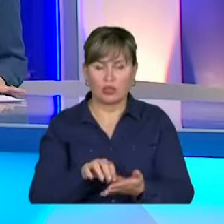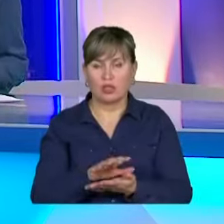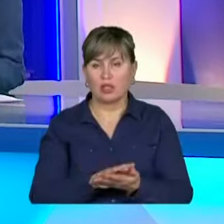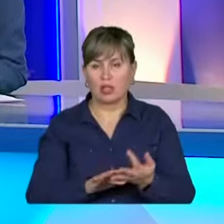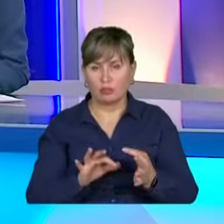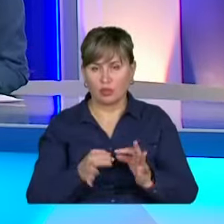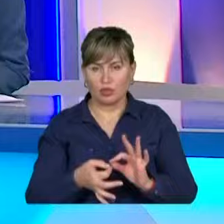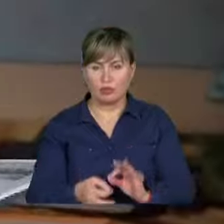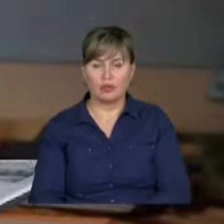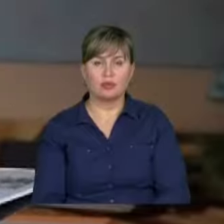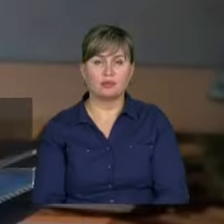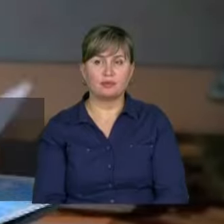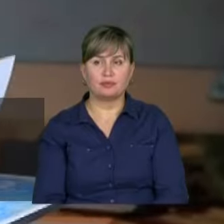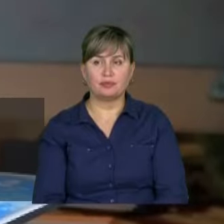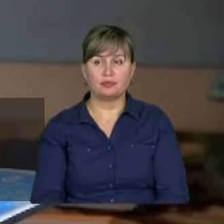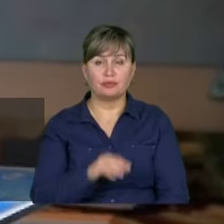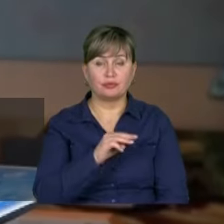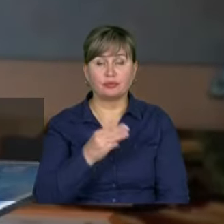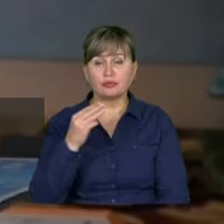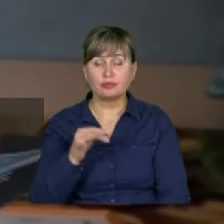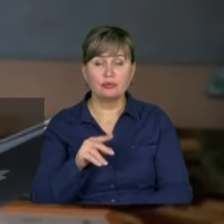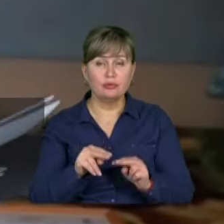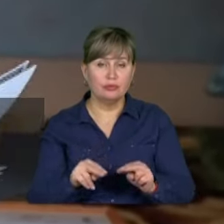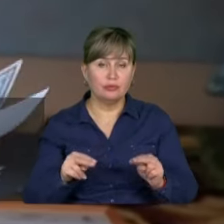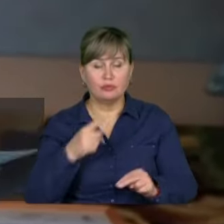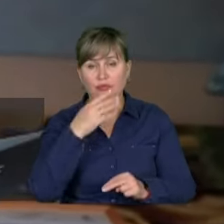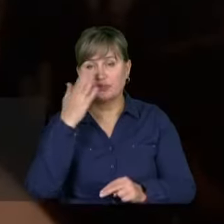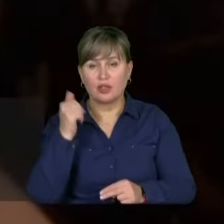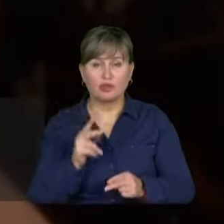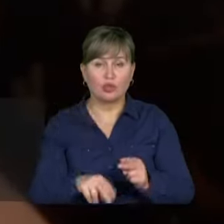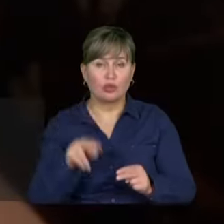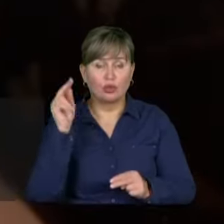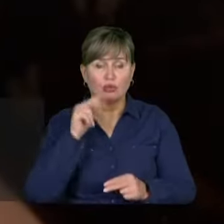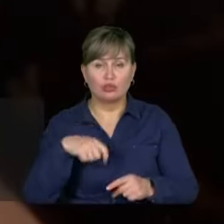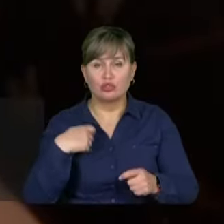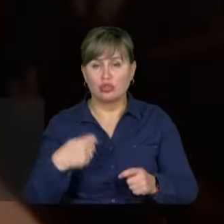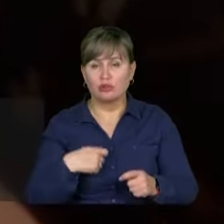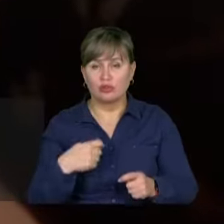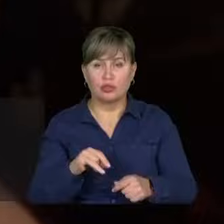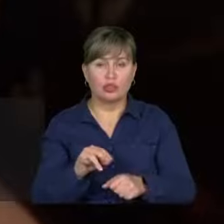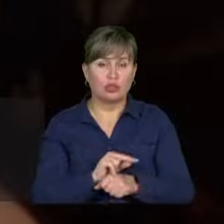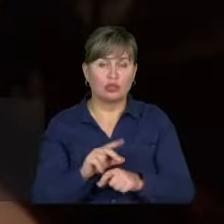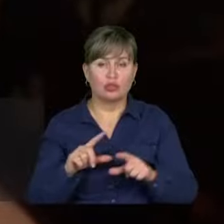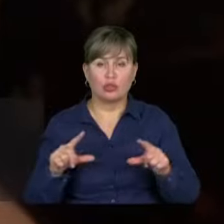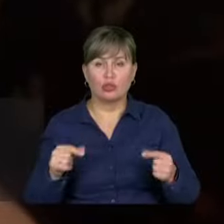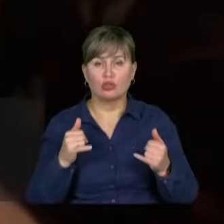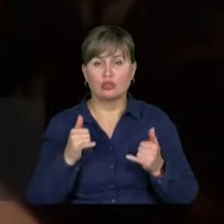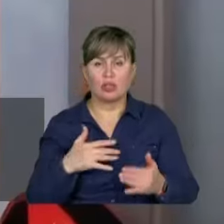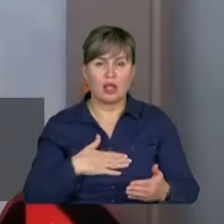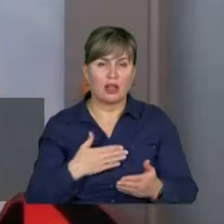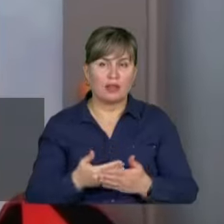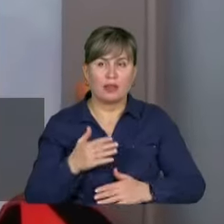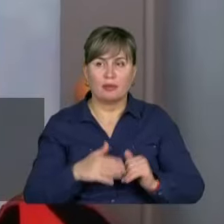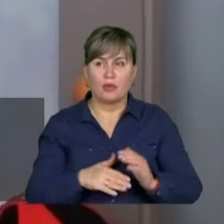Алина. Татьяна Швец из Петропавловска совсем недавно закончила курсы швеи и коррекционную школу. Сейчас она активно